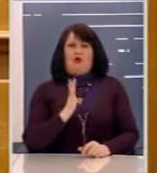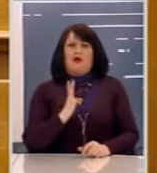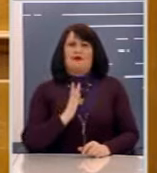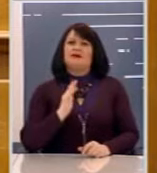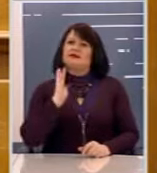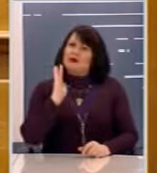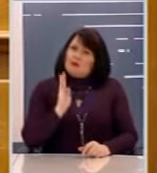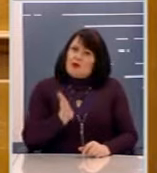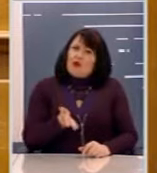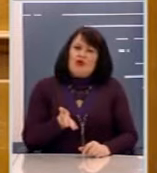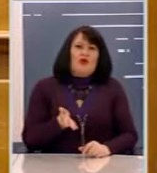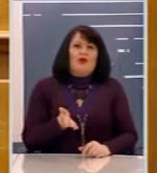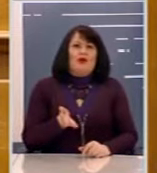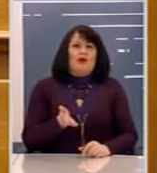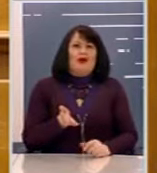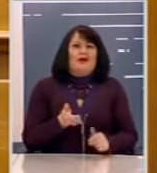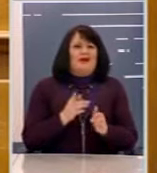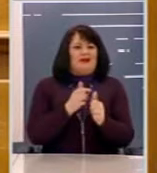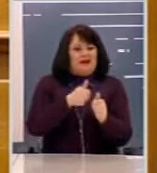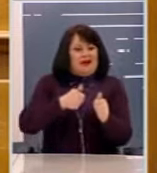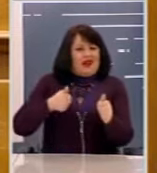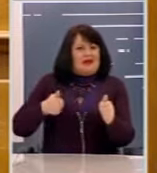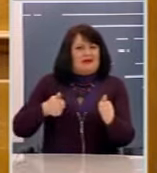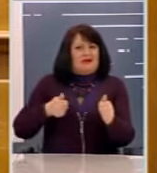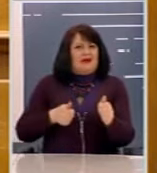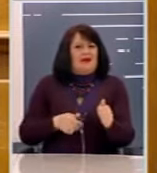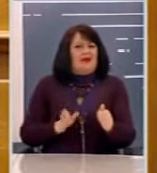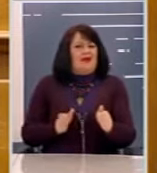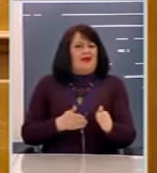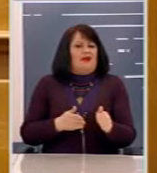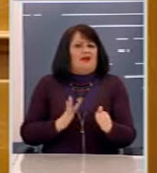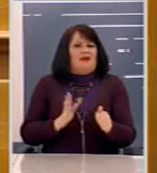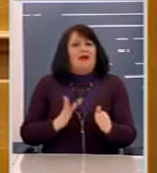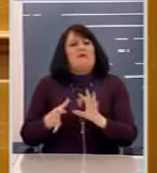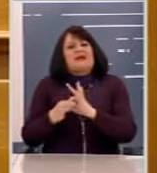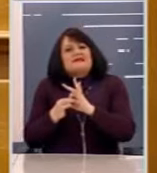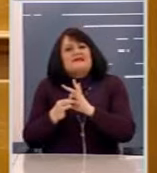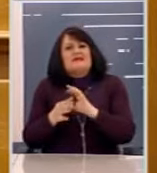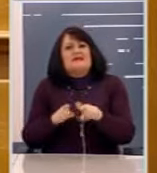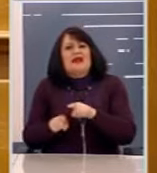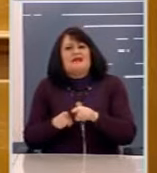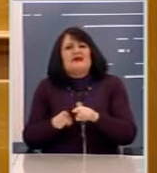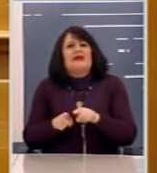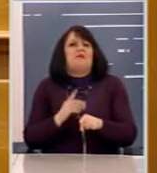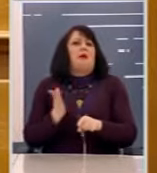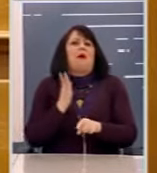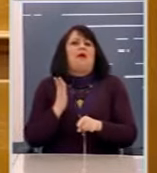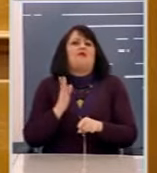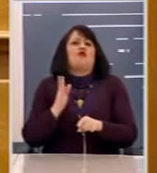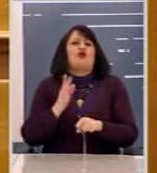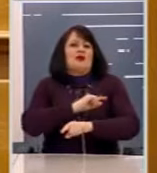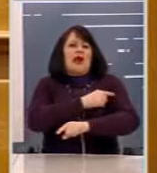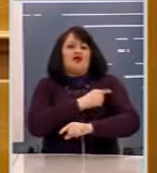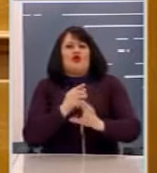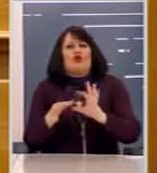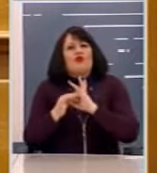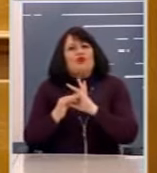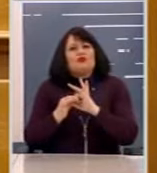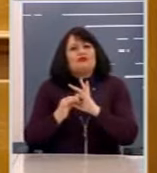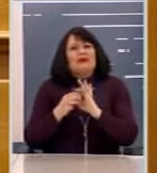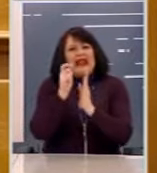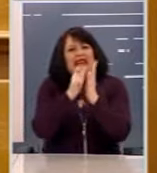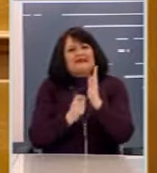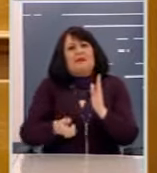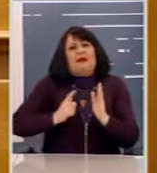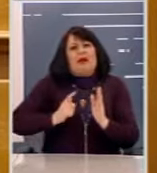μπορεί να παρακάμπτει εξαιτίας της σχέσης και της συναλλαγής που έχει αναπτύξει με τον γιατρό της λίστας